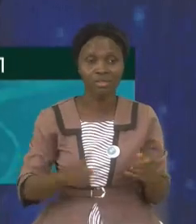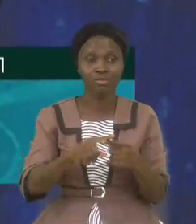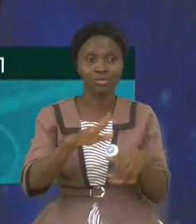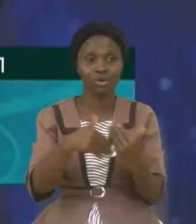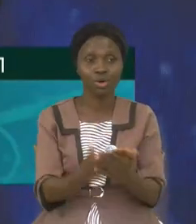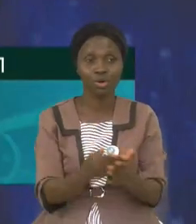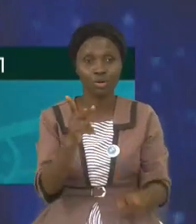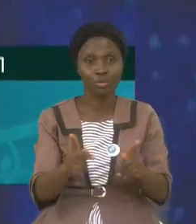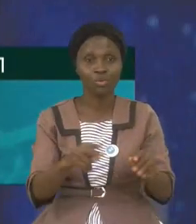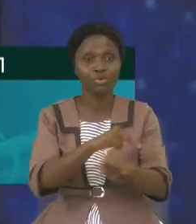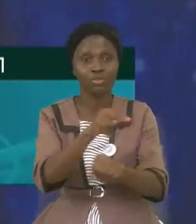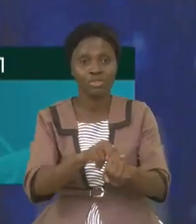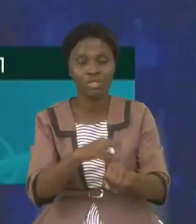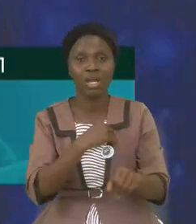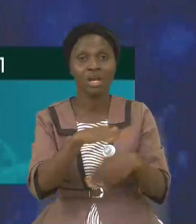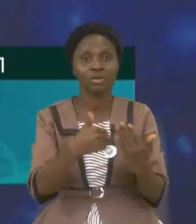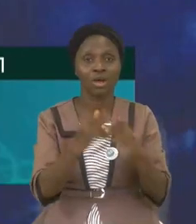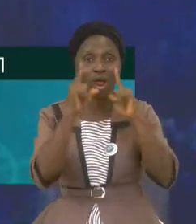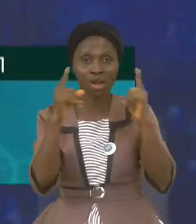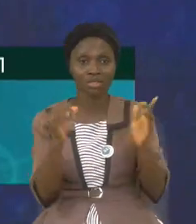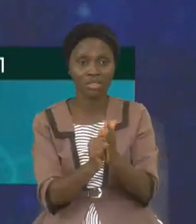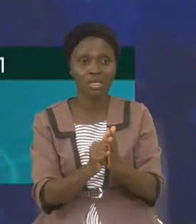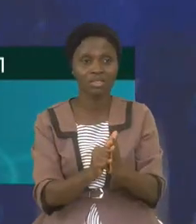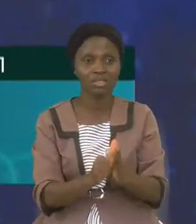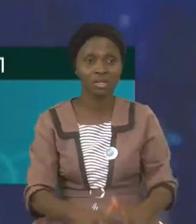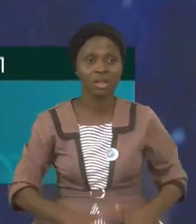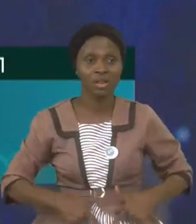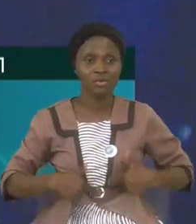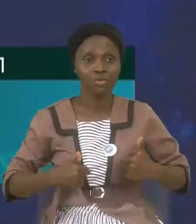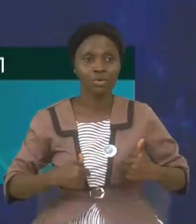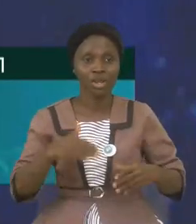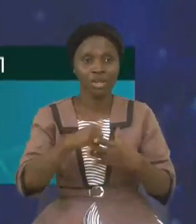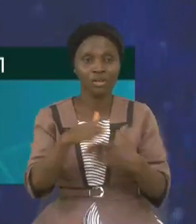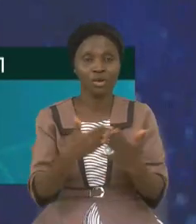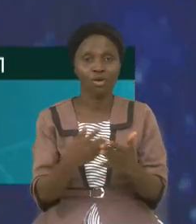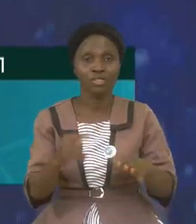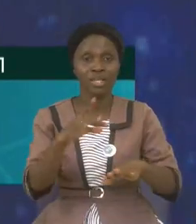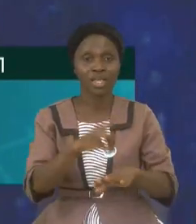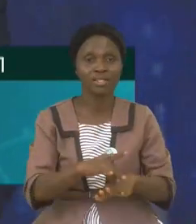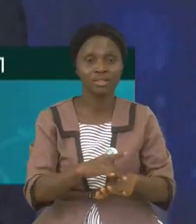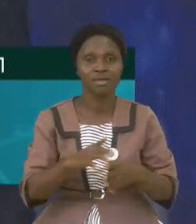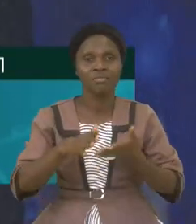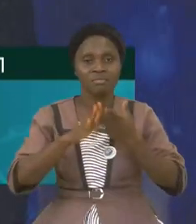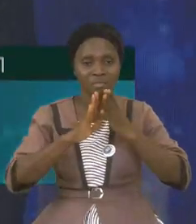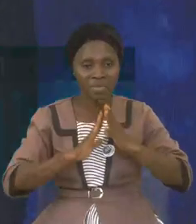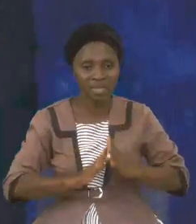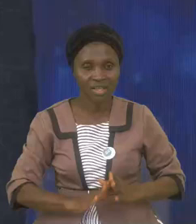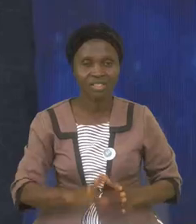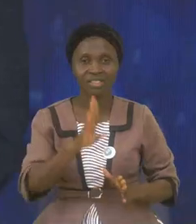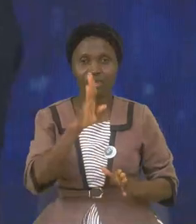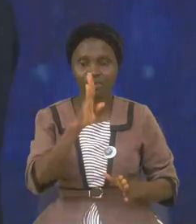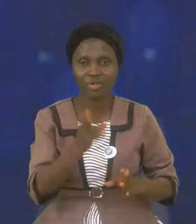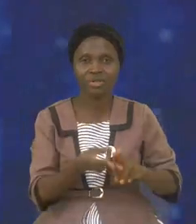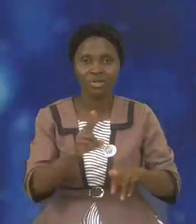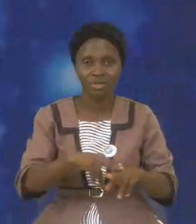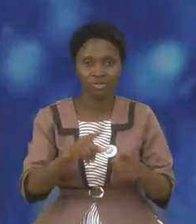Daniel 4, 1. Nebuchadnezzar, roi à tous les peuples, aux nations, aux hommes de toutes langues, qui habitent sur